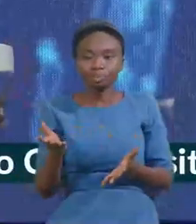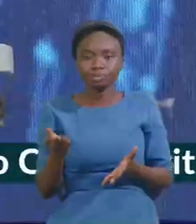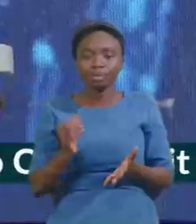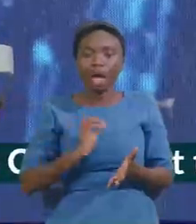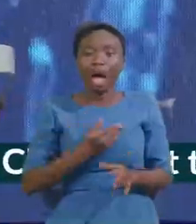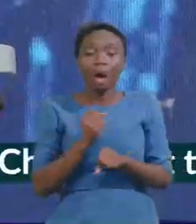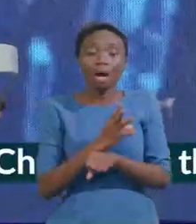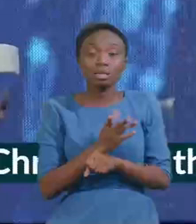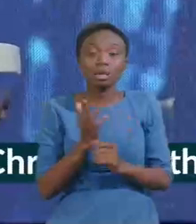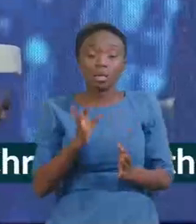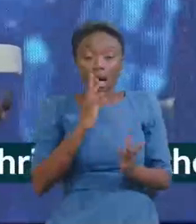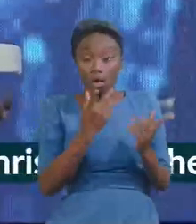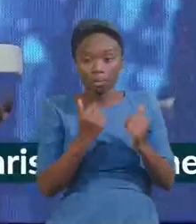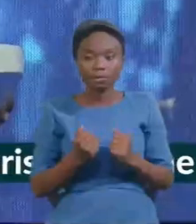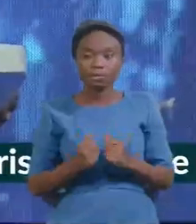Toujours debout.